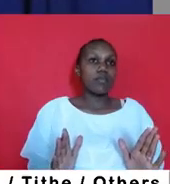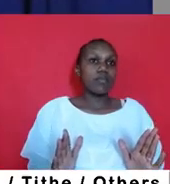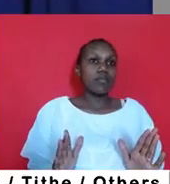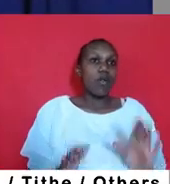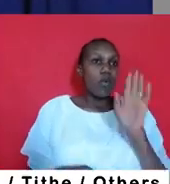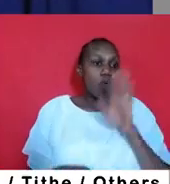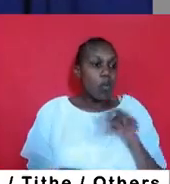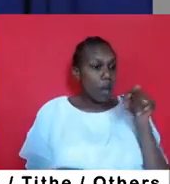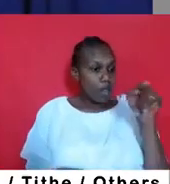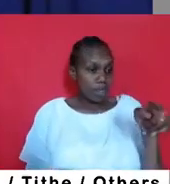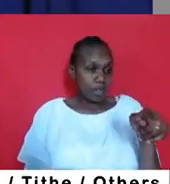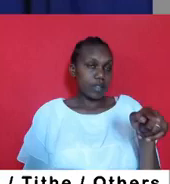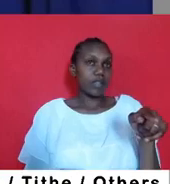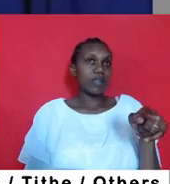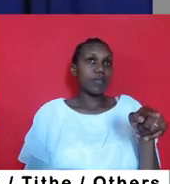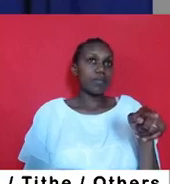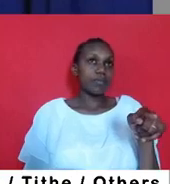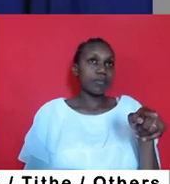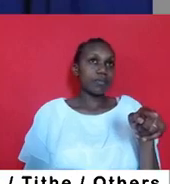Mwanamke Msamaria,